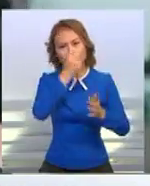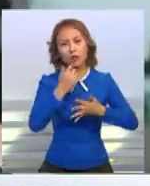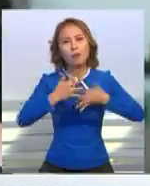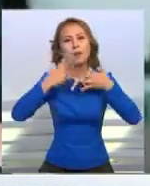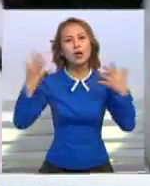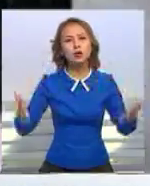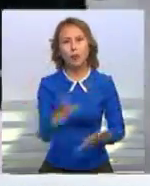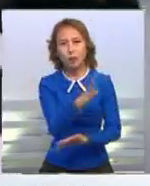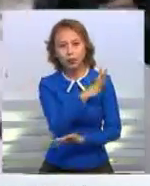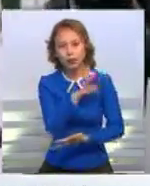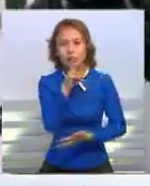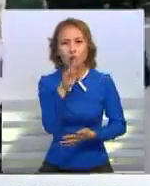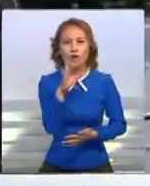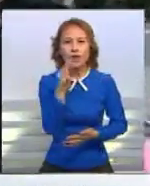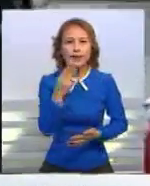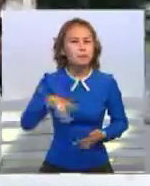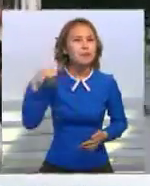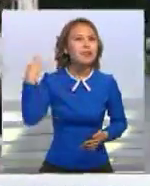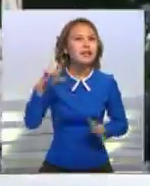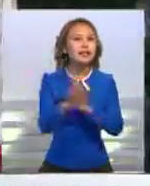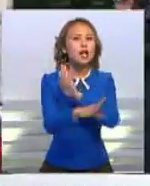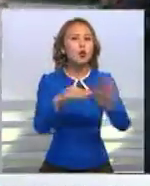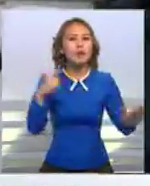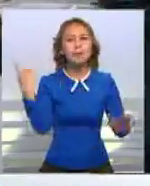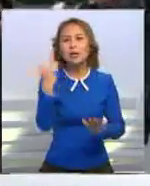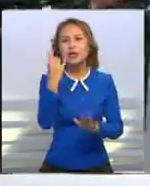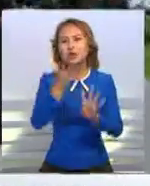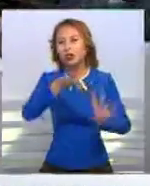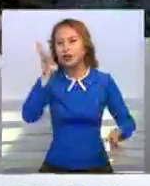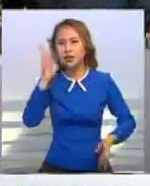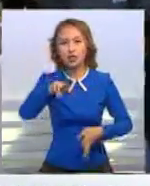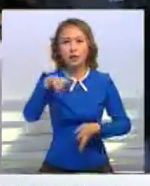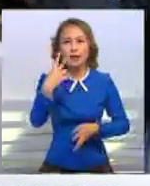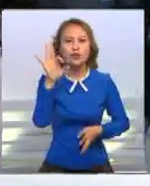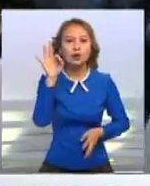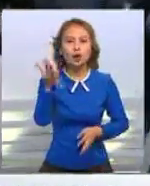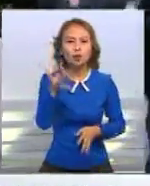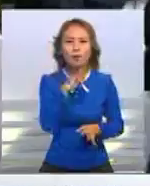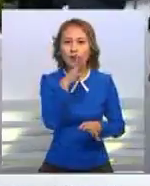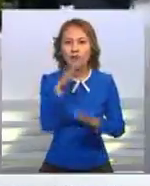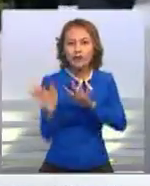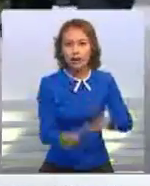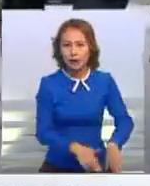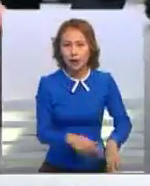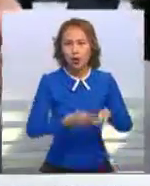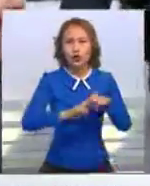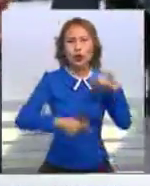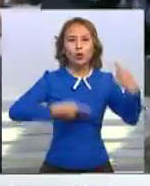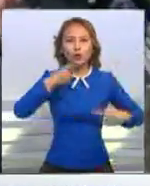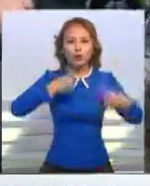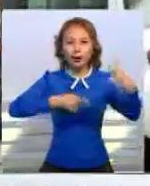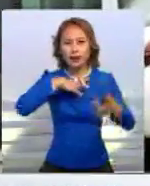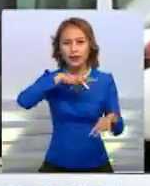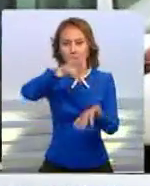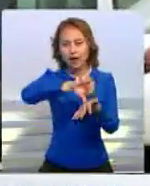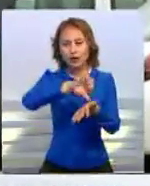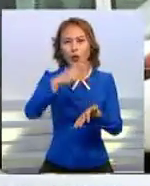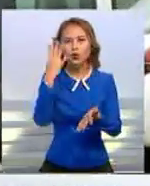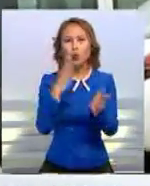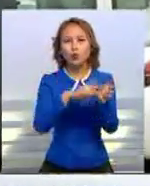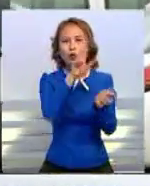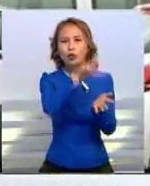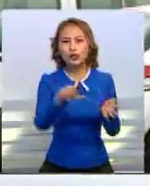білдірді. Айта кетейік, Словенияда президент сайлауының бірінші кезеңі 22 қазанда өткен болатын. Ол кезде додаға қатысқан